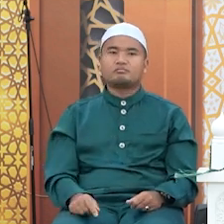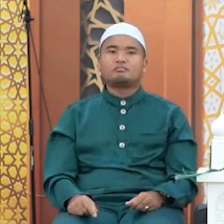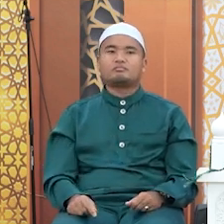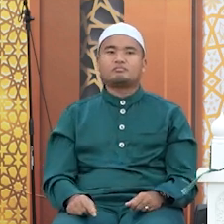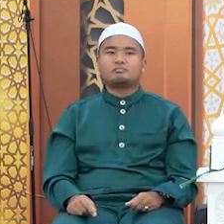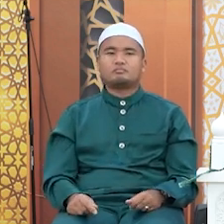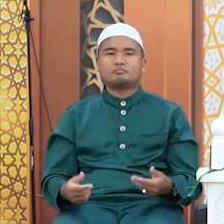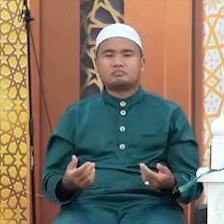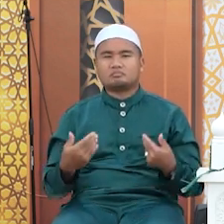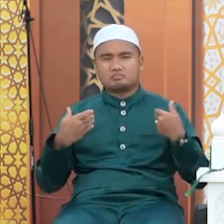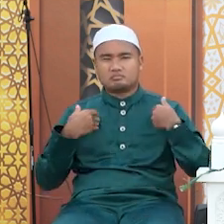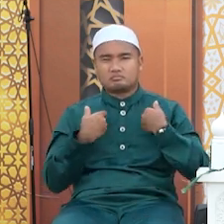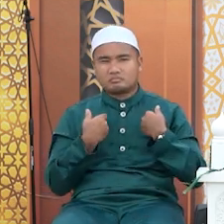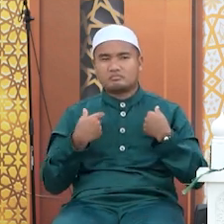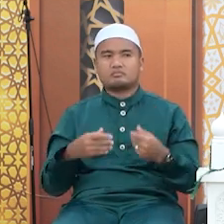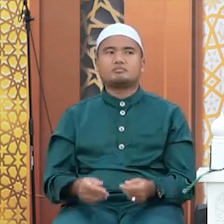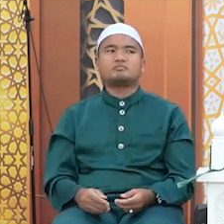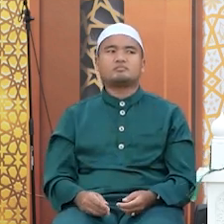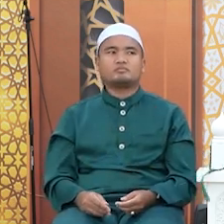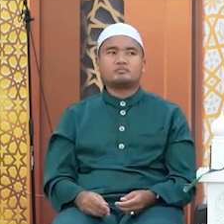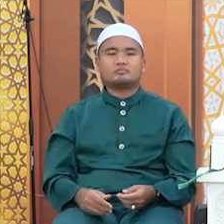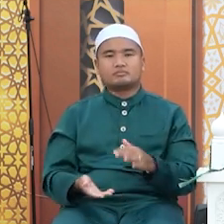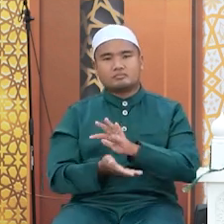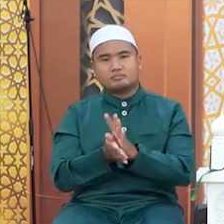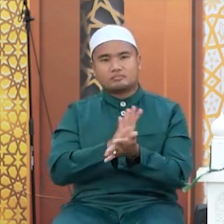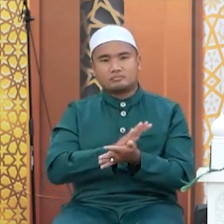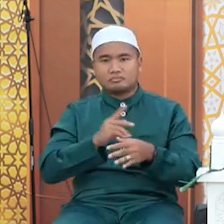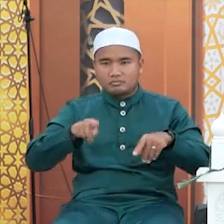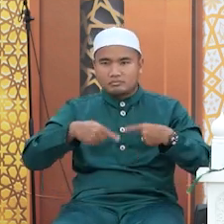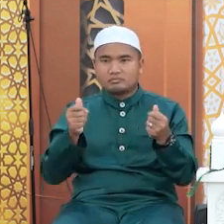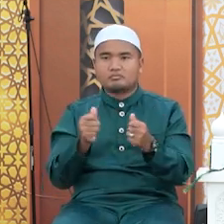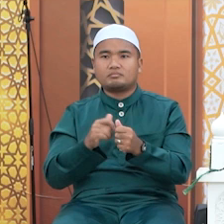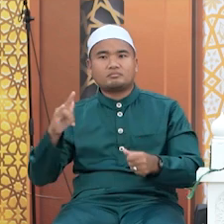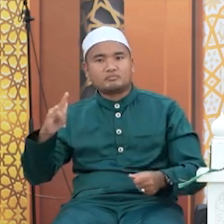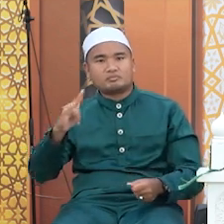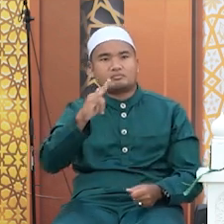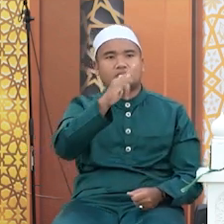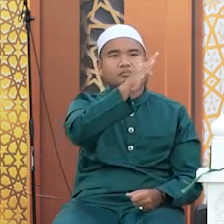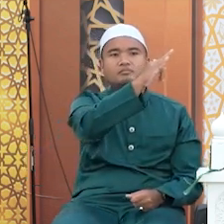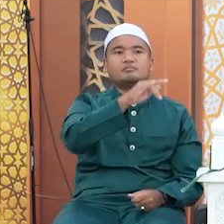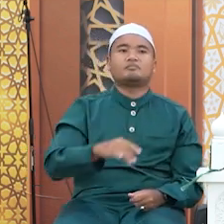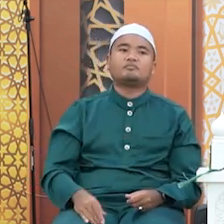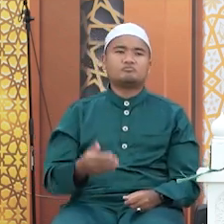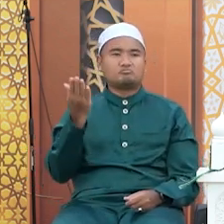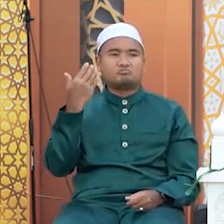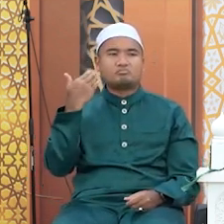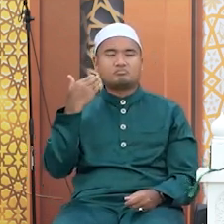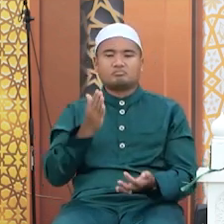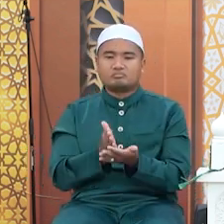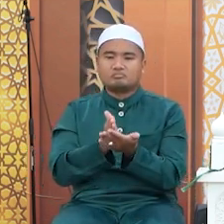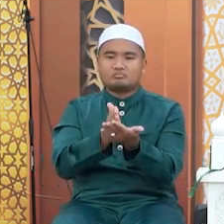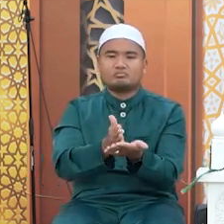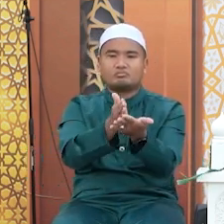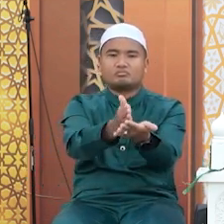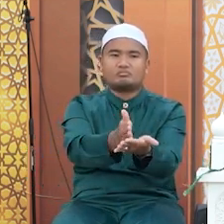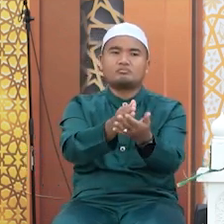letih. Jadi nak pergi dengan kapal terbang. Kalau dulu dengan kapal laut,